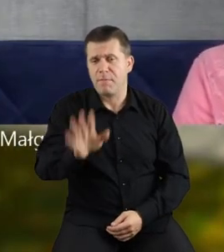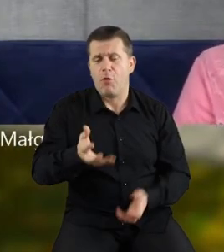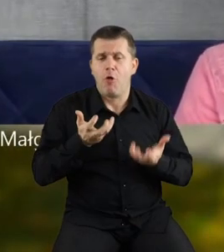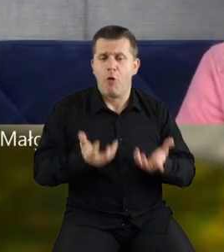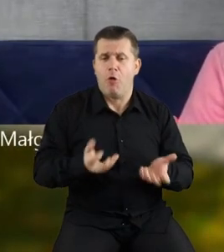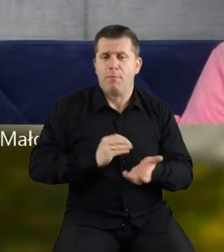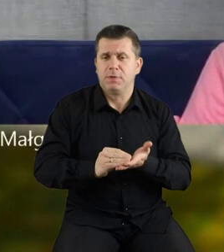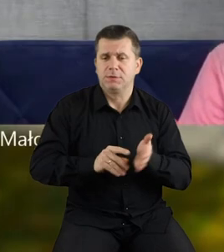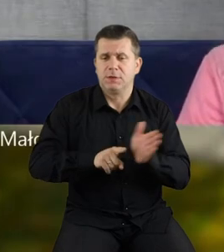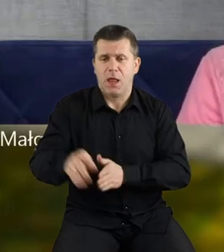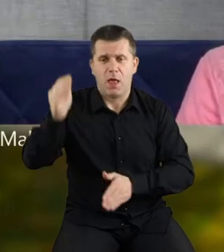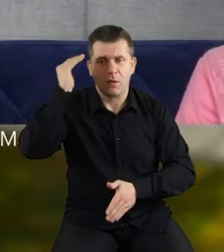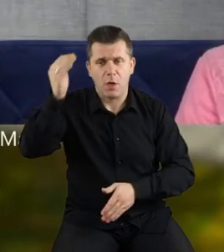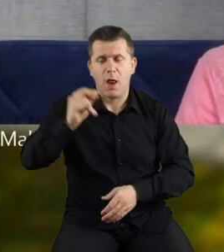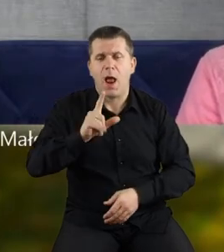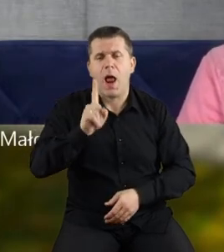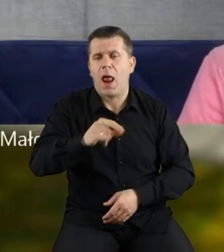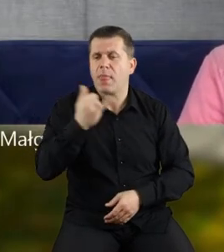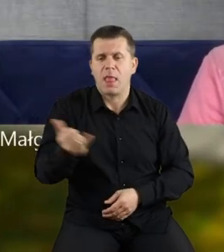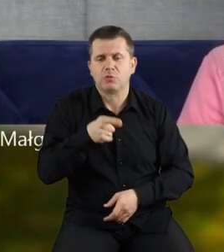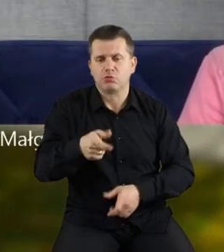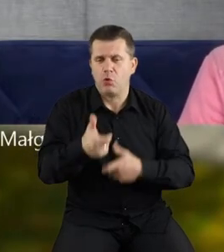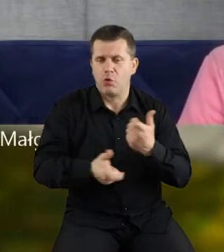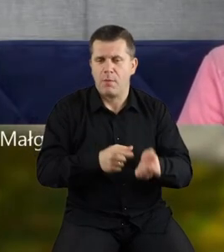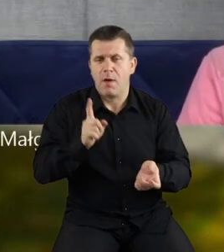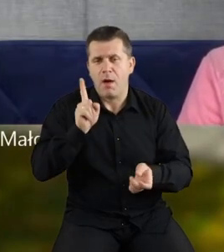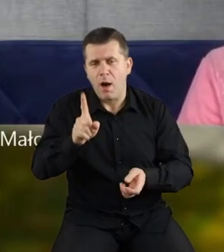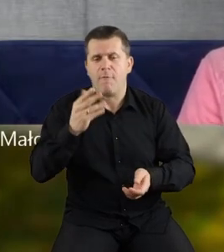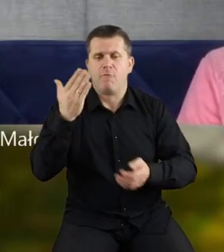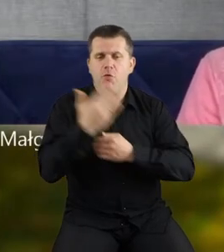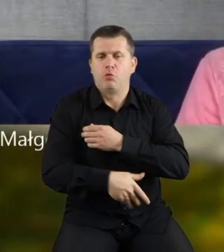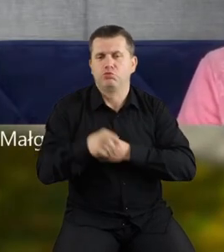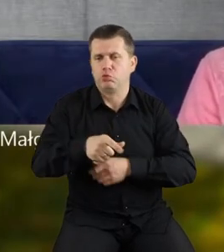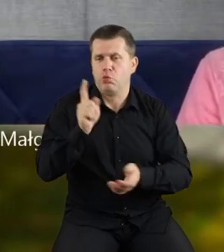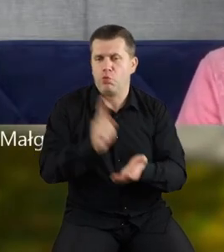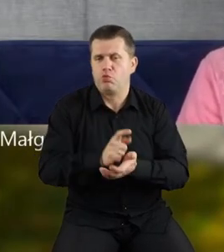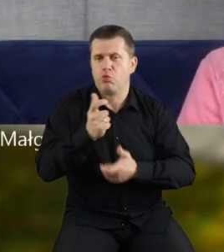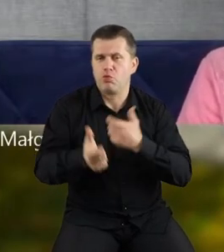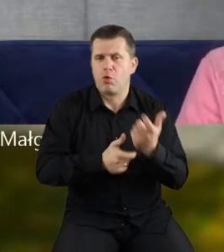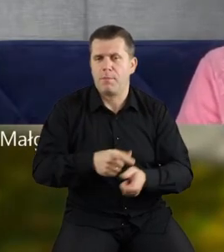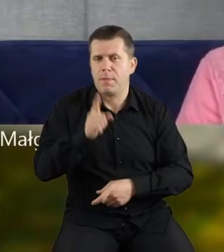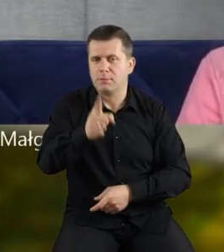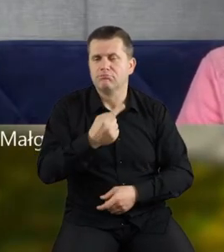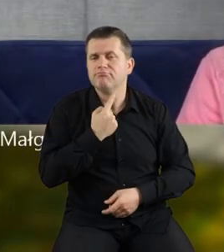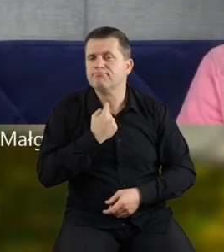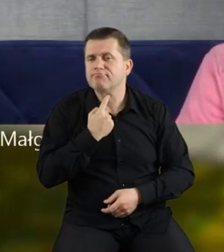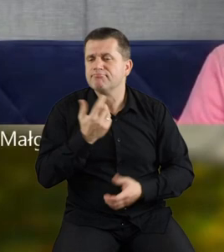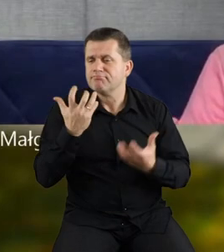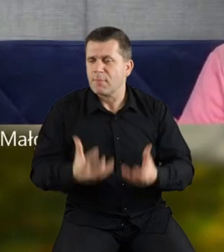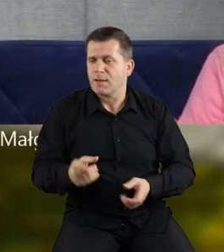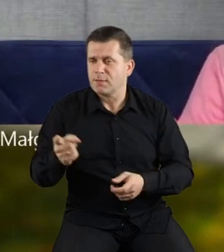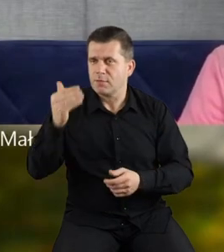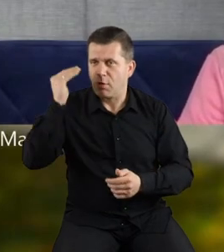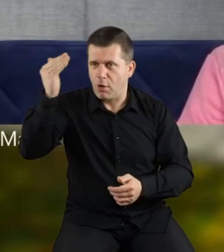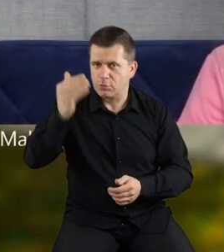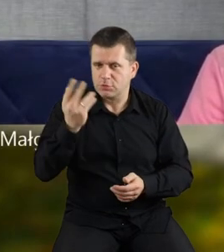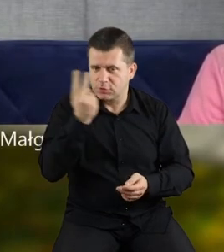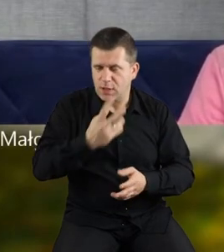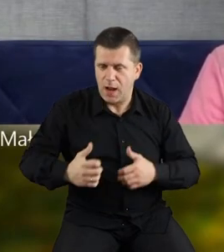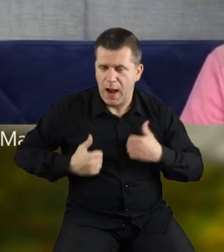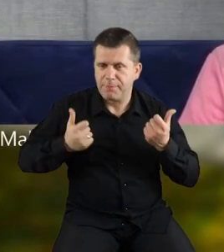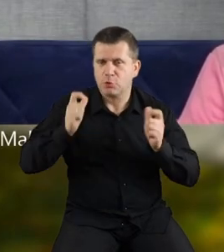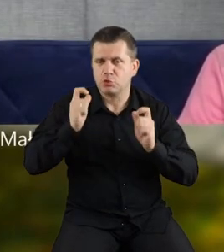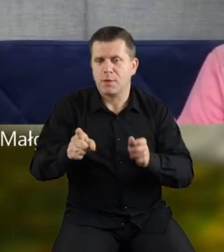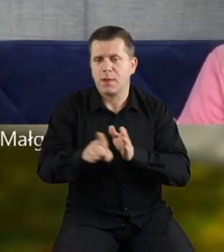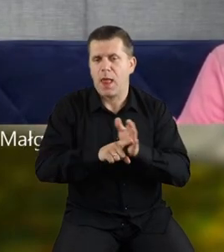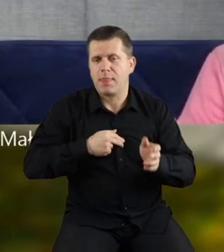zazwyczaj masz ochotę pisać dla dorosłych, ale nie zawsze to robisz, ale w końcu to zrobiłaś, zatęskniłaś za dorosłym czytelnikiem na